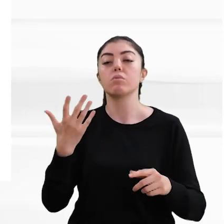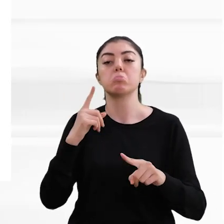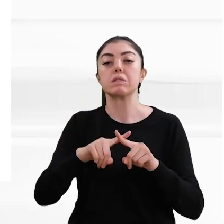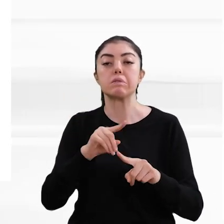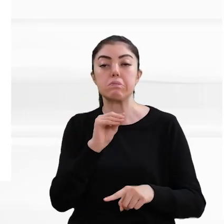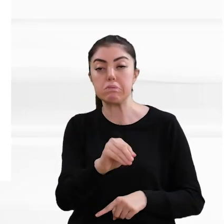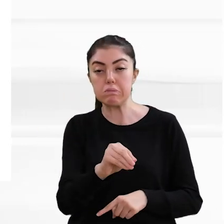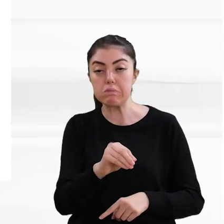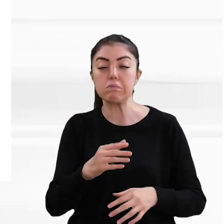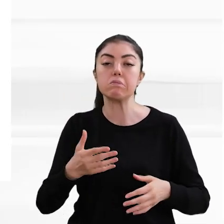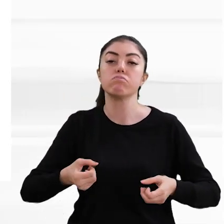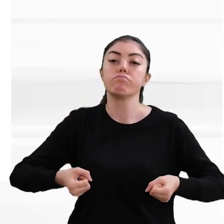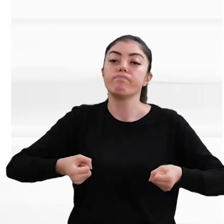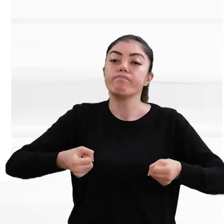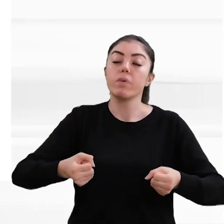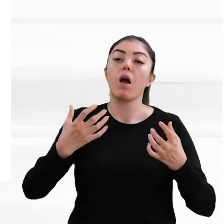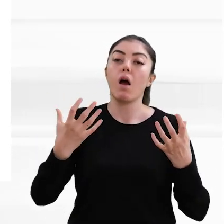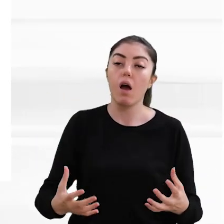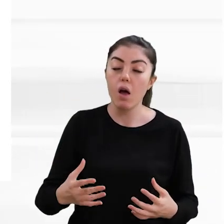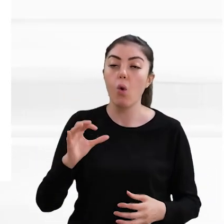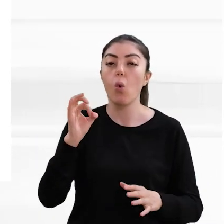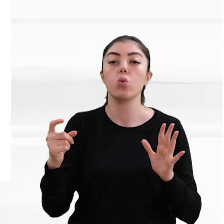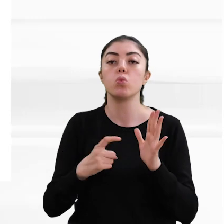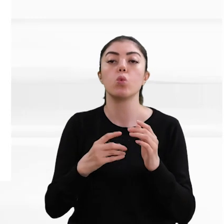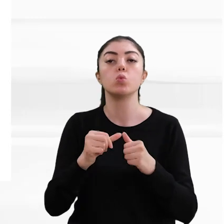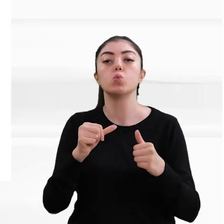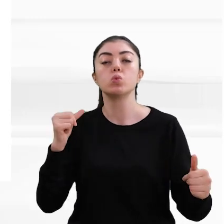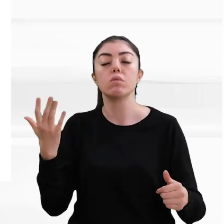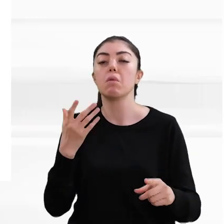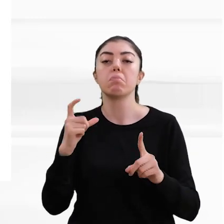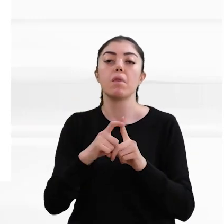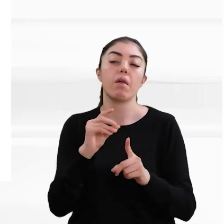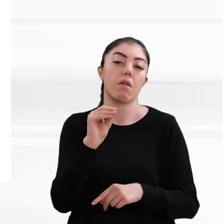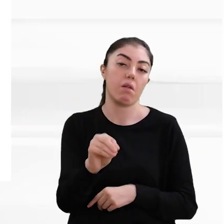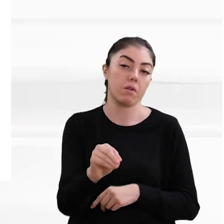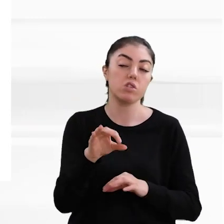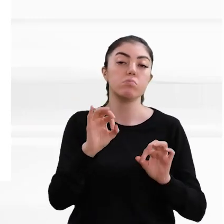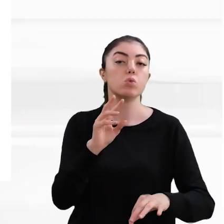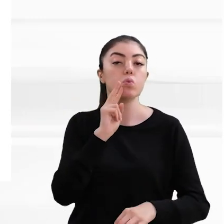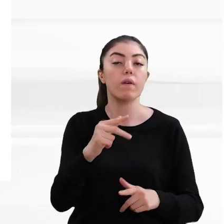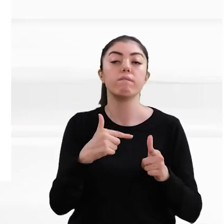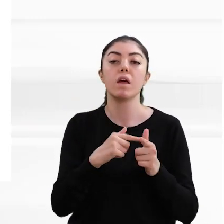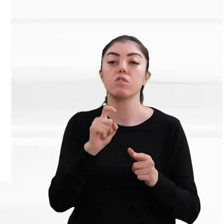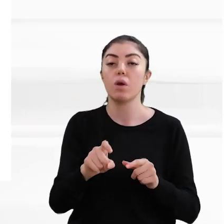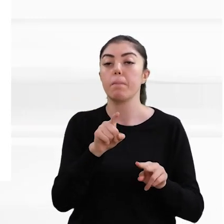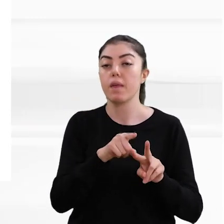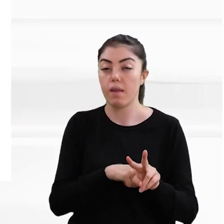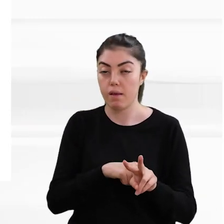diyelim. El arabasının ağırlığının O noktasına olan uzaklığına da D diyelim. Bakın F çarpı